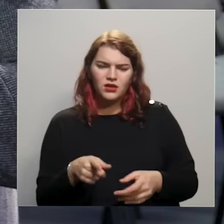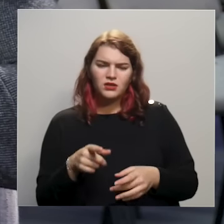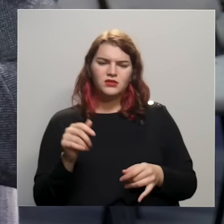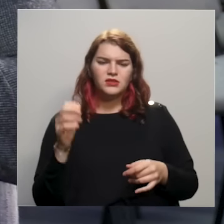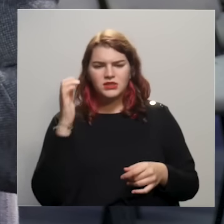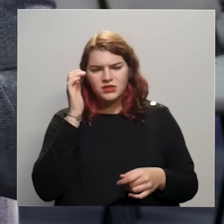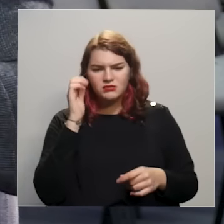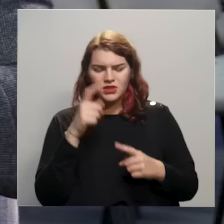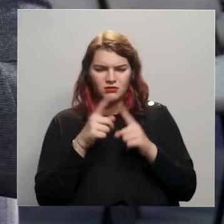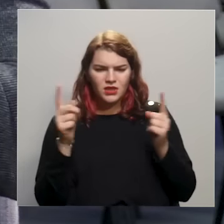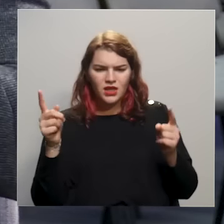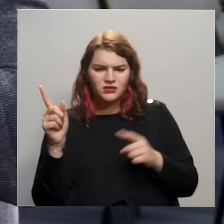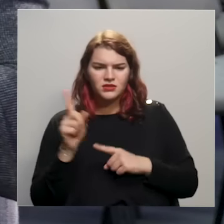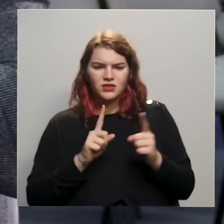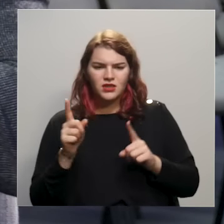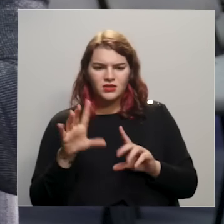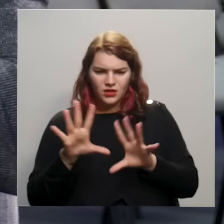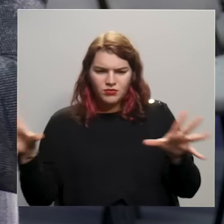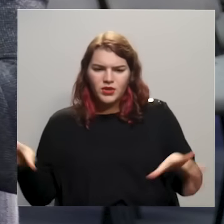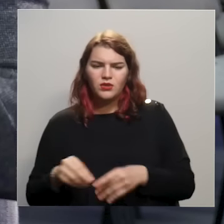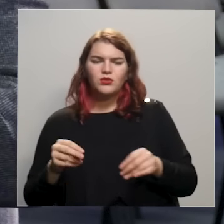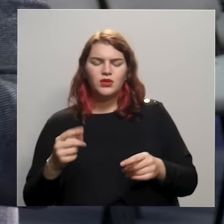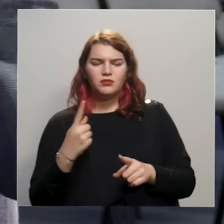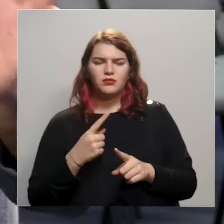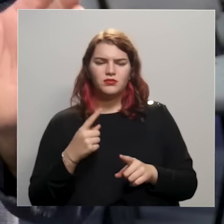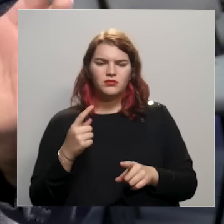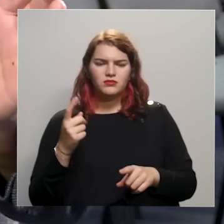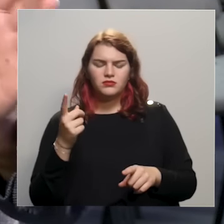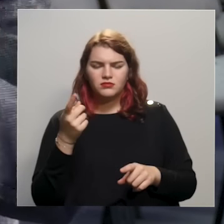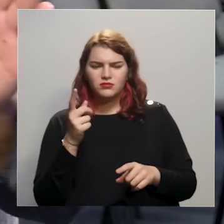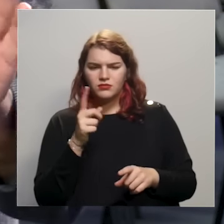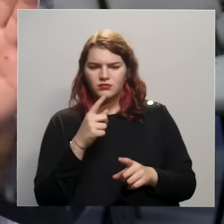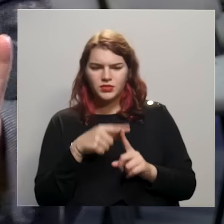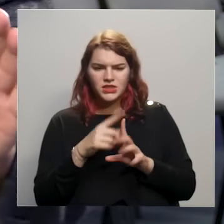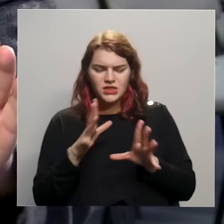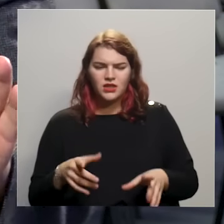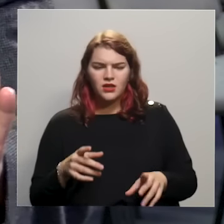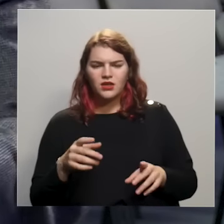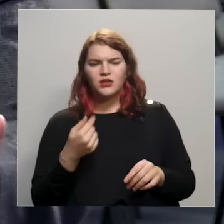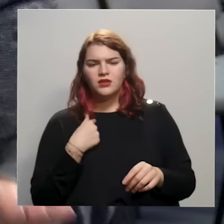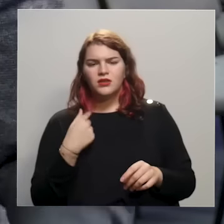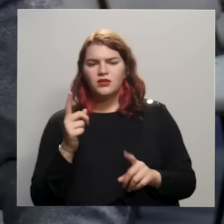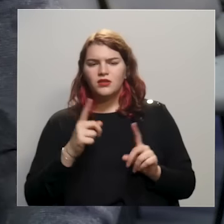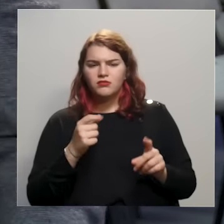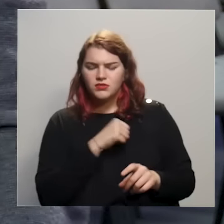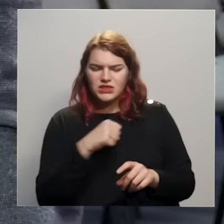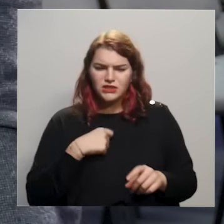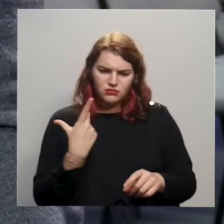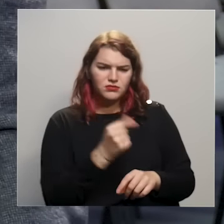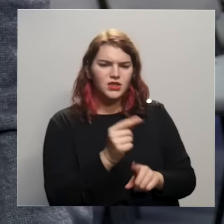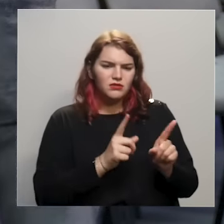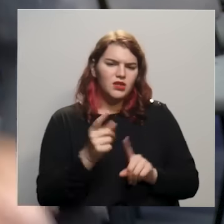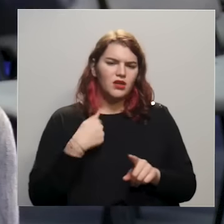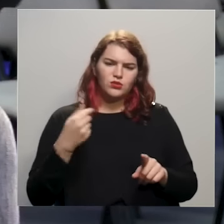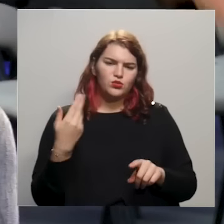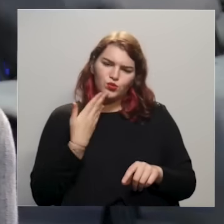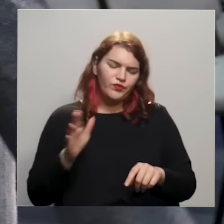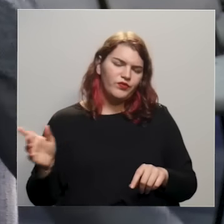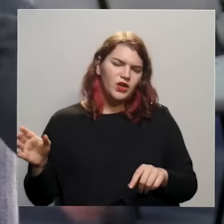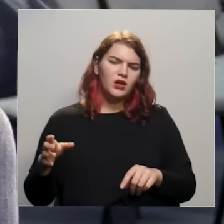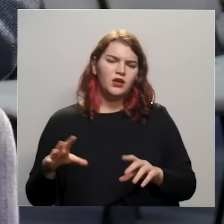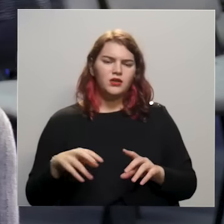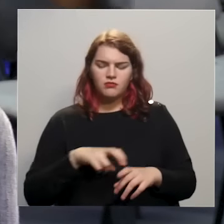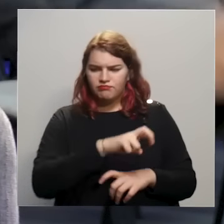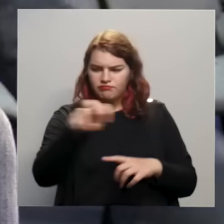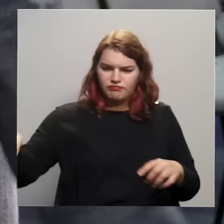sâmbătă dimineața, mâine mă duc cu ea la biserică, dacă vrea să vină cu mine, ok, dacă nu, eu mă duc. Am făcut o